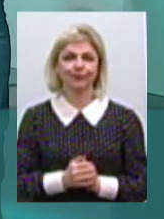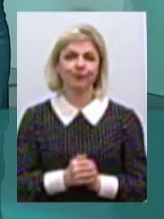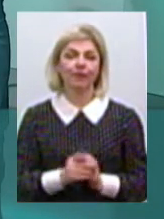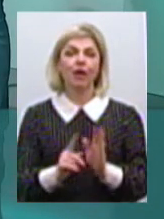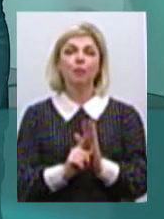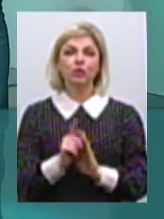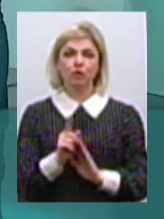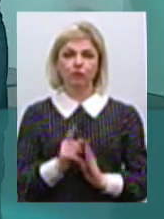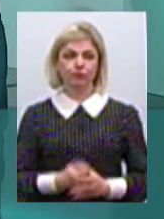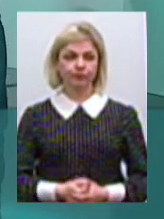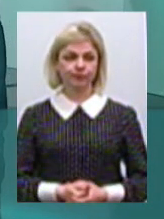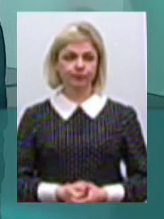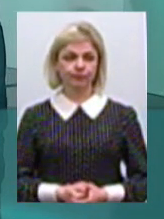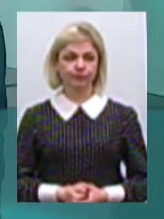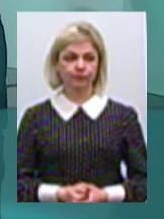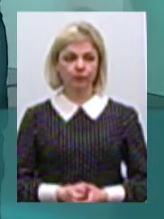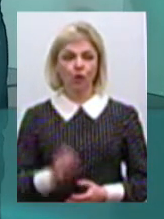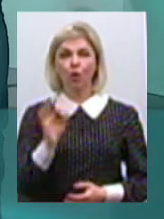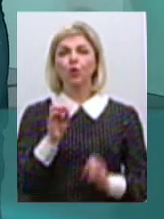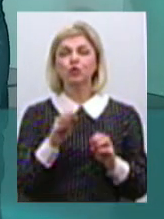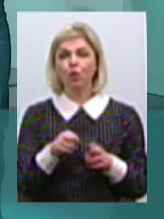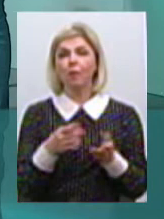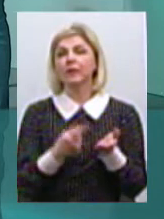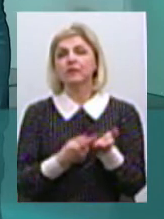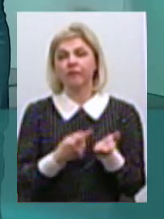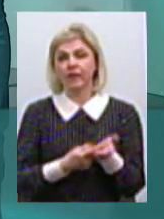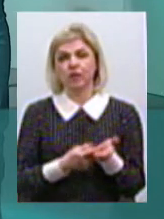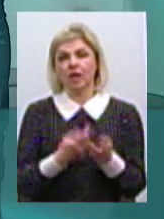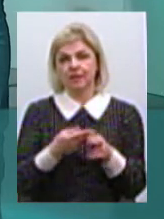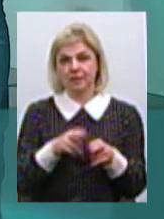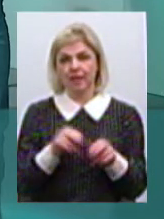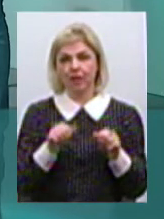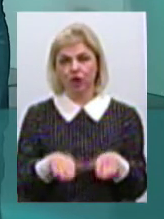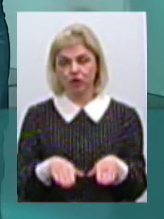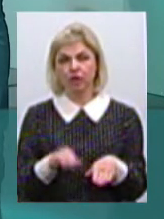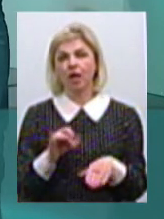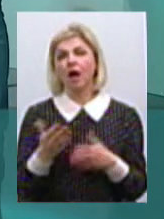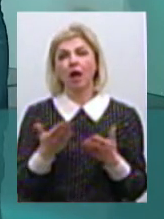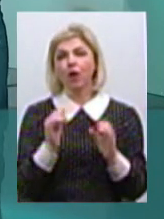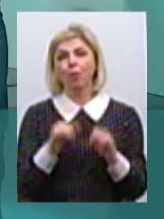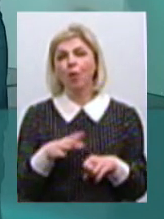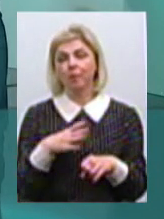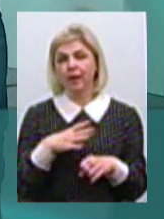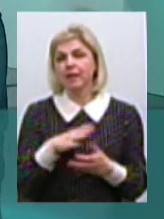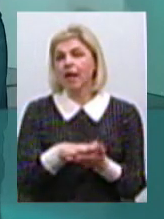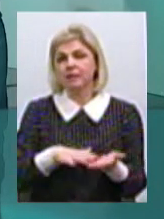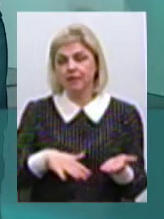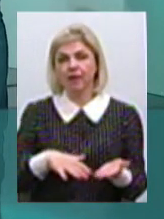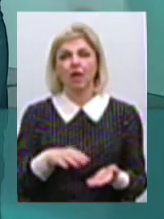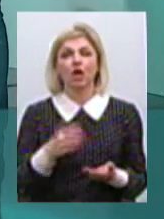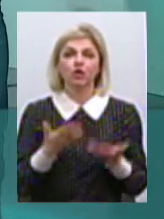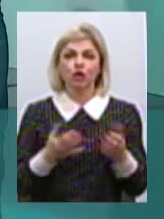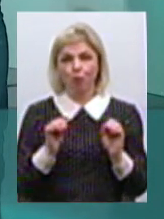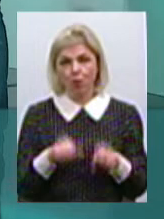Спочатку, власне, про що свідчить це рішення і які можуть бути наслідки, чи можна говорити про те, що